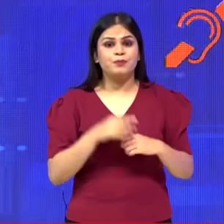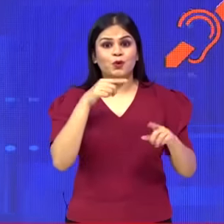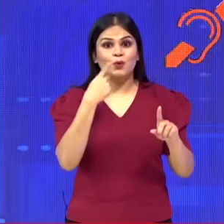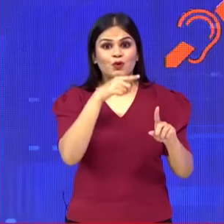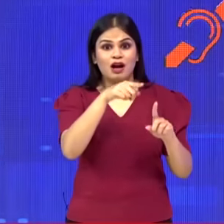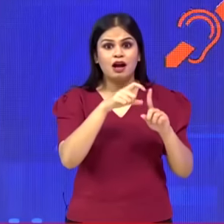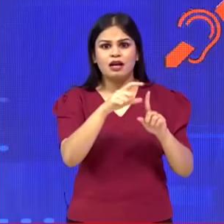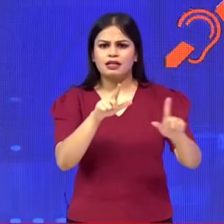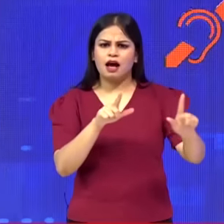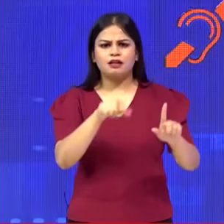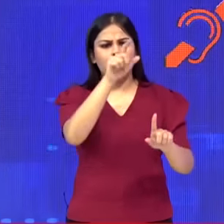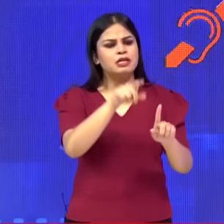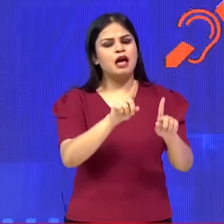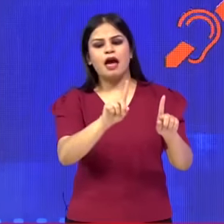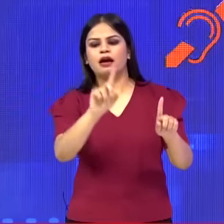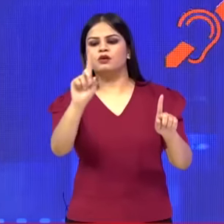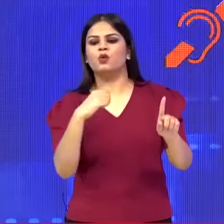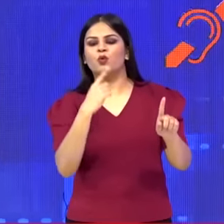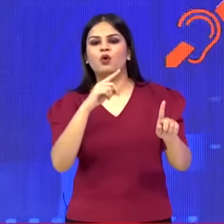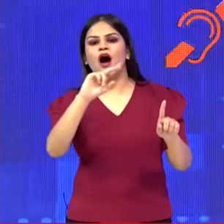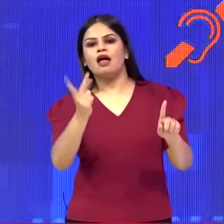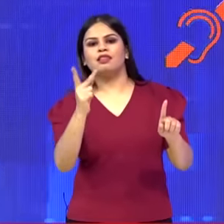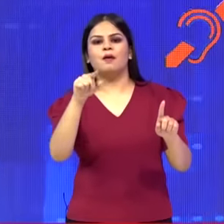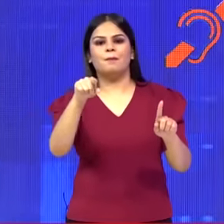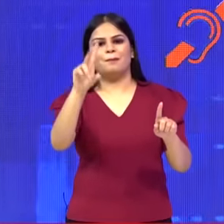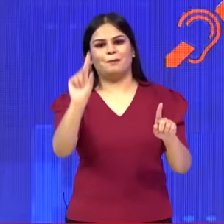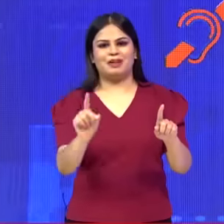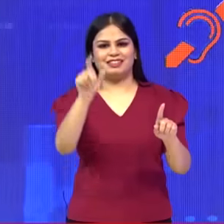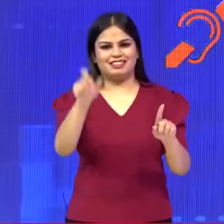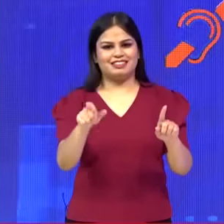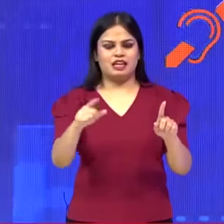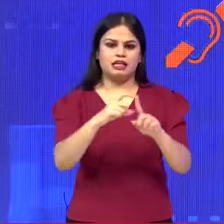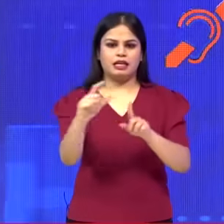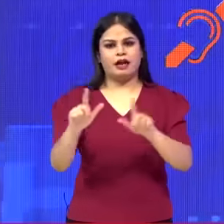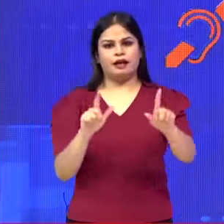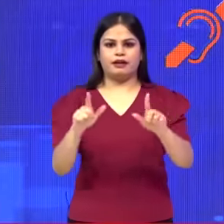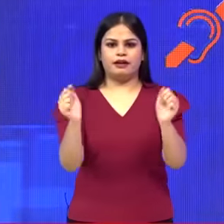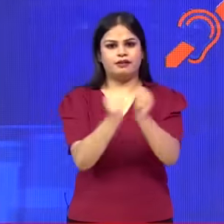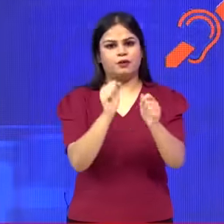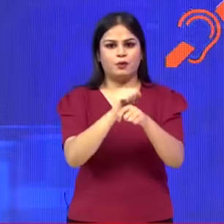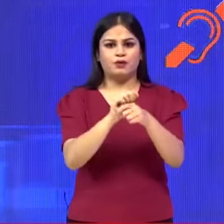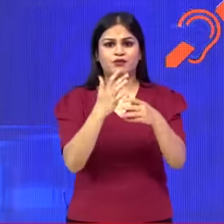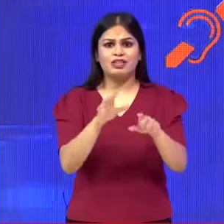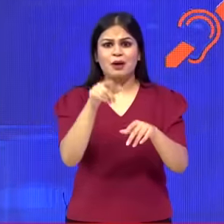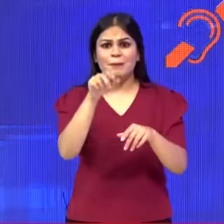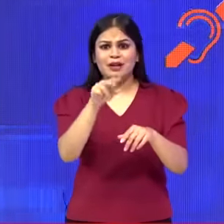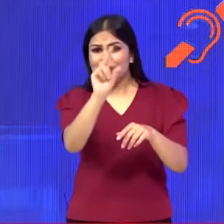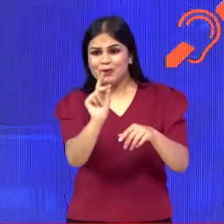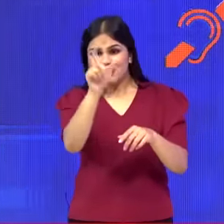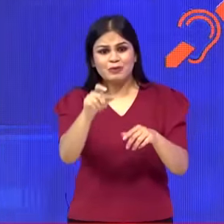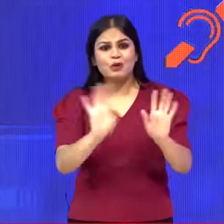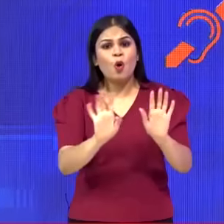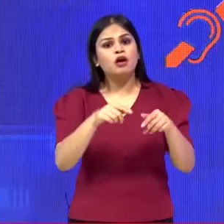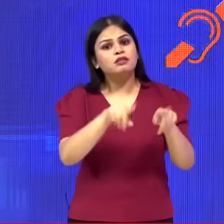उन्होंने एक ही डायरेक्टर के साथ काम किया है, वे खुद हैं। हमने बहुत सारे डायरेक्टर्स के साथ काम किया